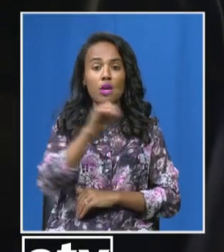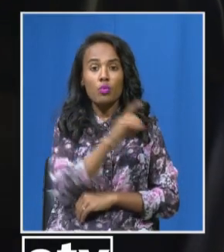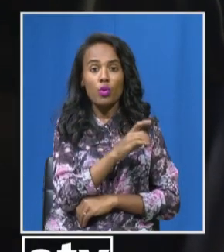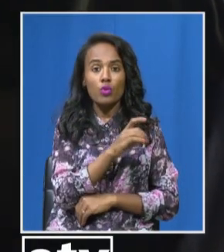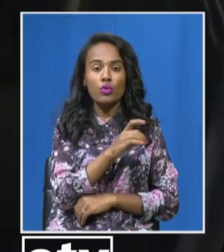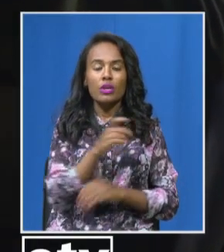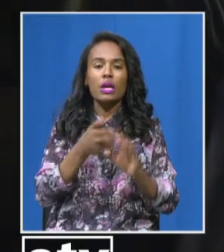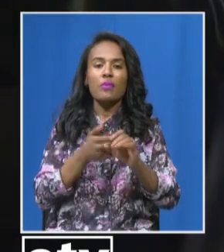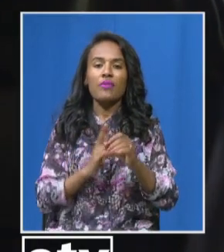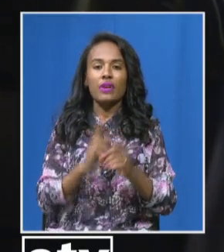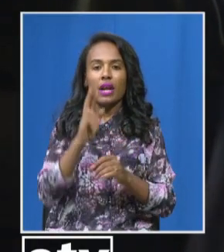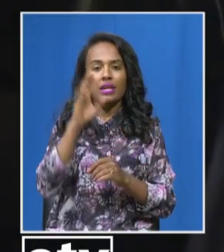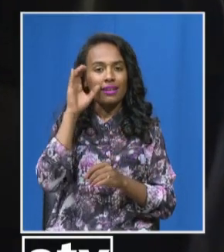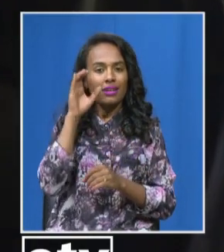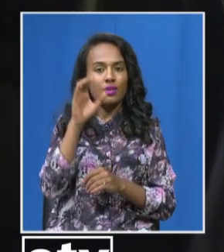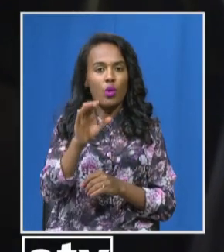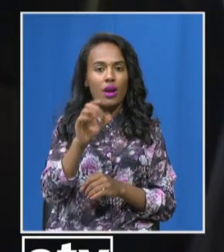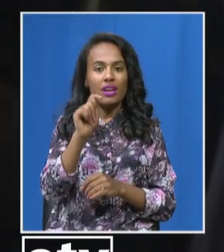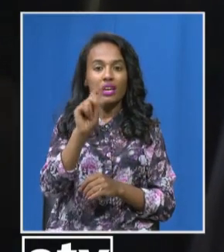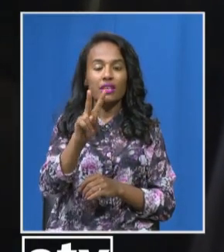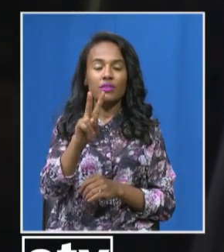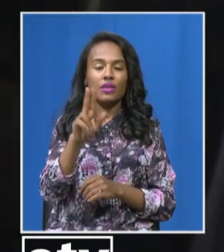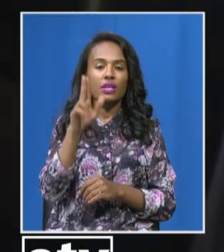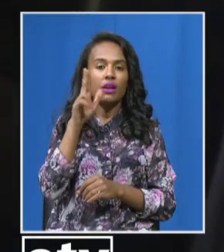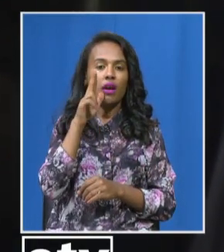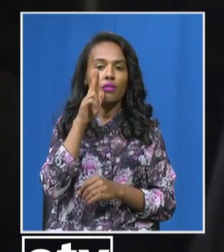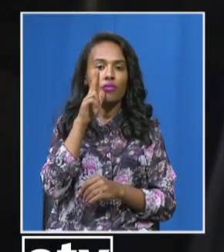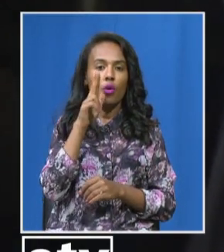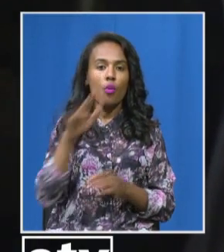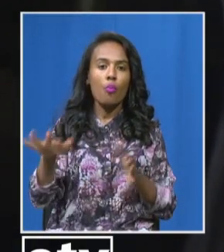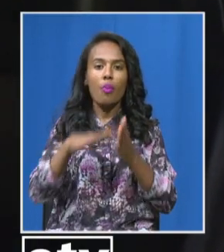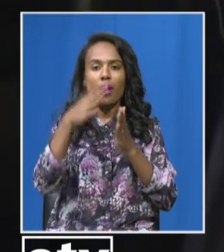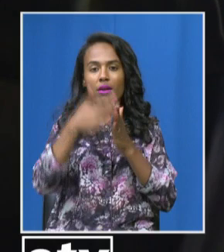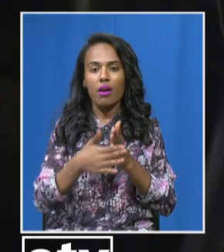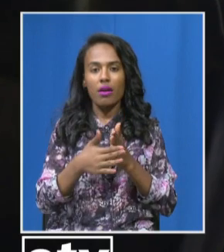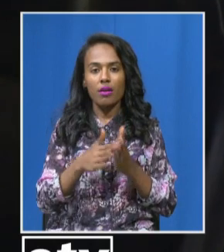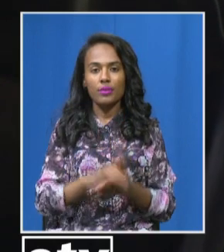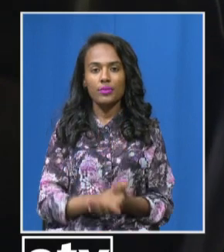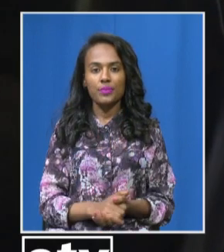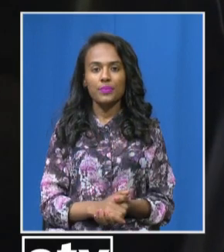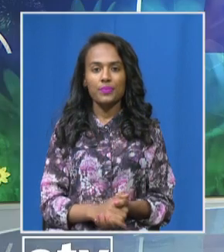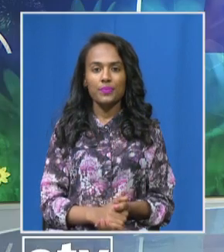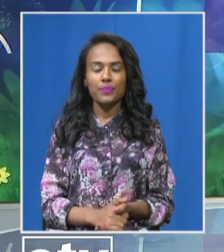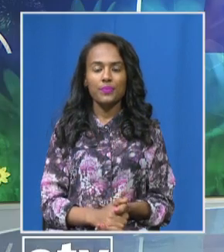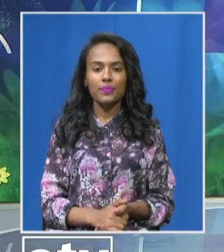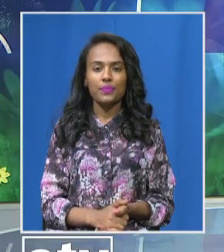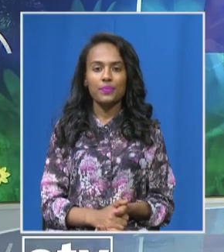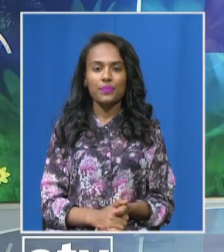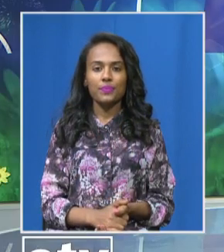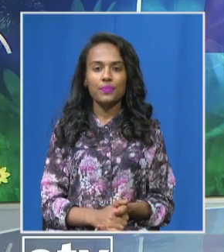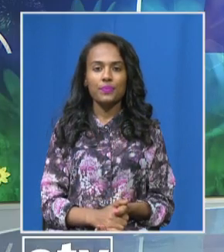የሚሆኑትም ለመፈናቀል ተገደዋል። ለኢቲቪ ራሂል ፍሬው ባህር ዳር።